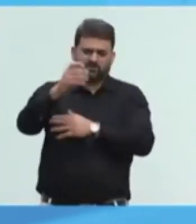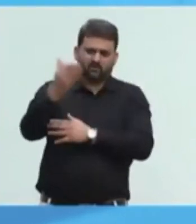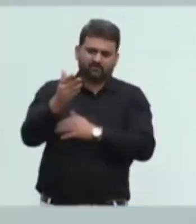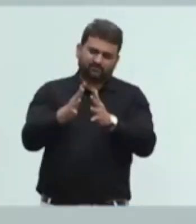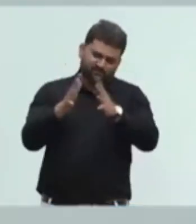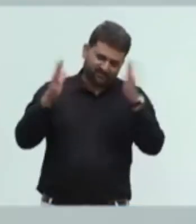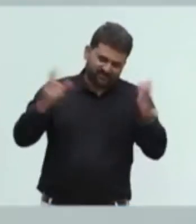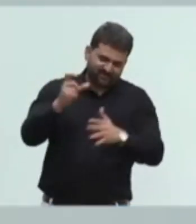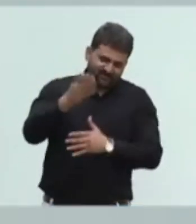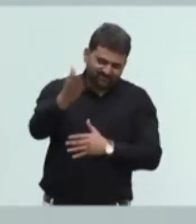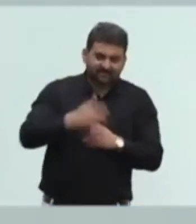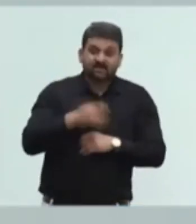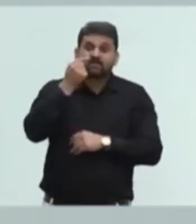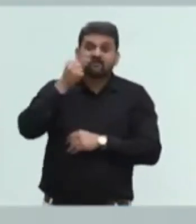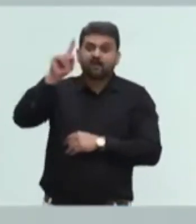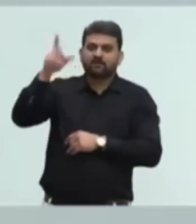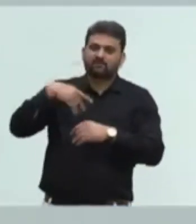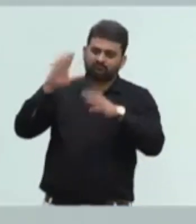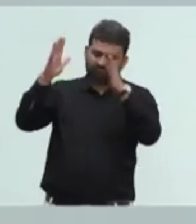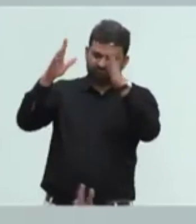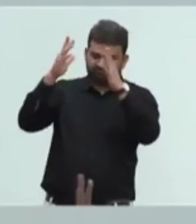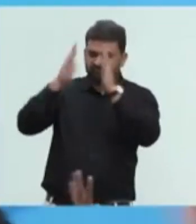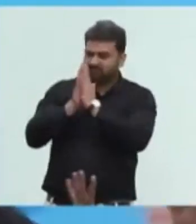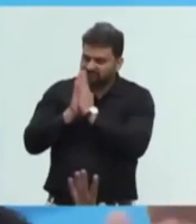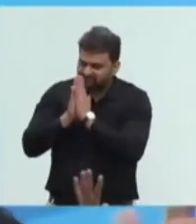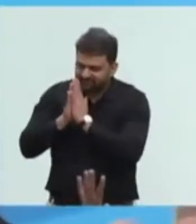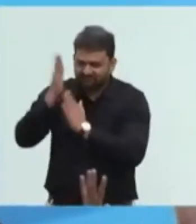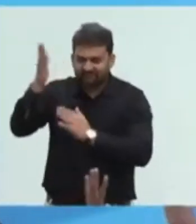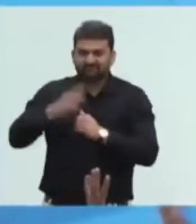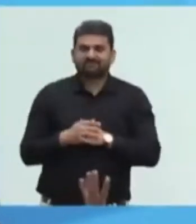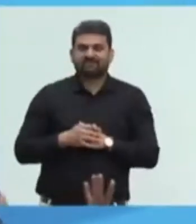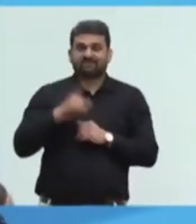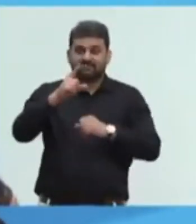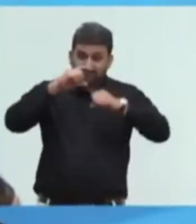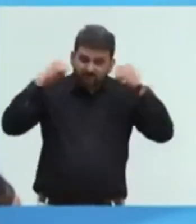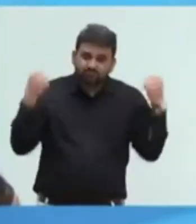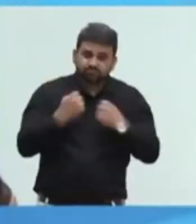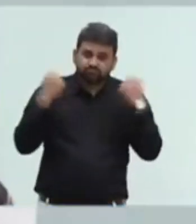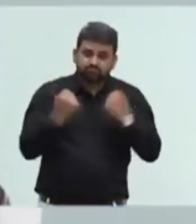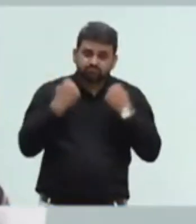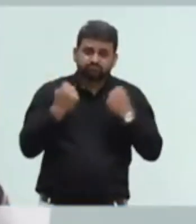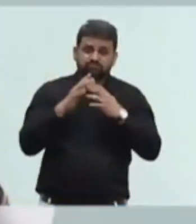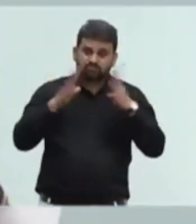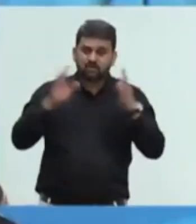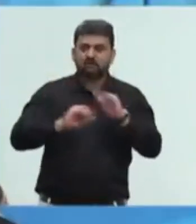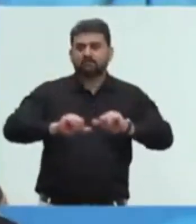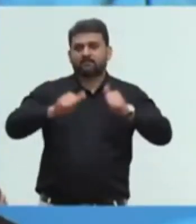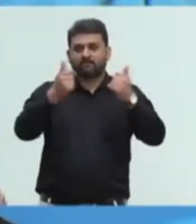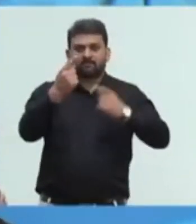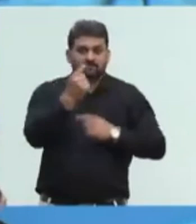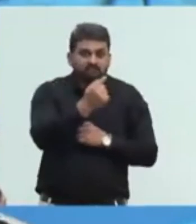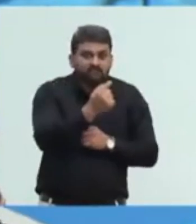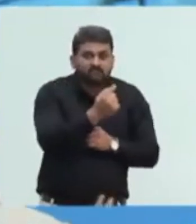शुभकामनाएं आपके पिताजी को विशेष रूप से अभिनंदन कि उन्होंने आपके पीछे इतनी मेहनत की और आपको यहां तक पहुंचाया